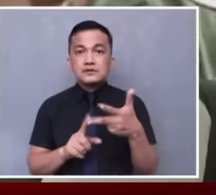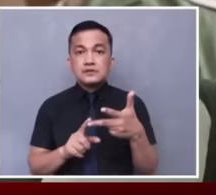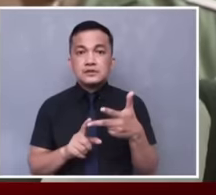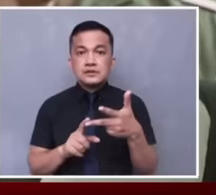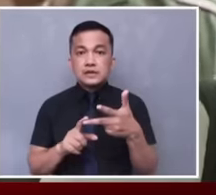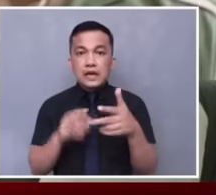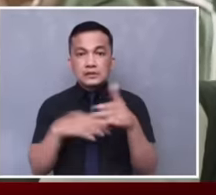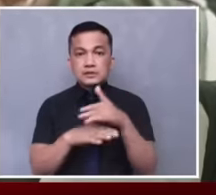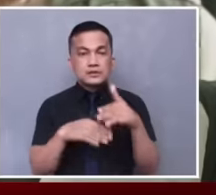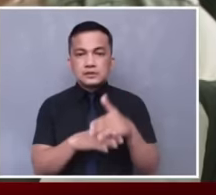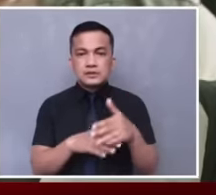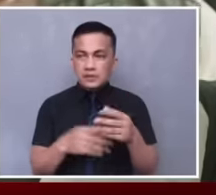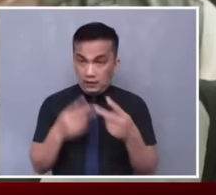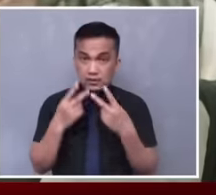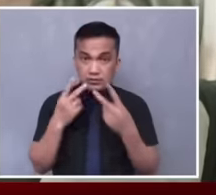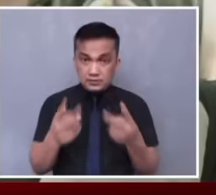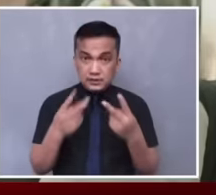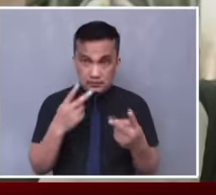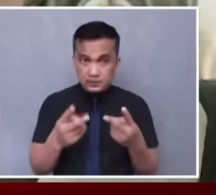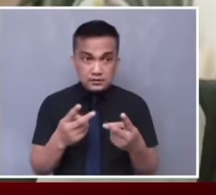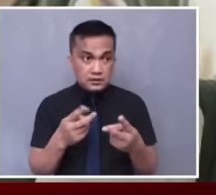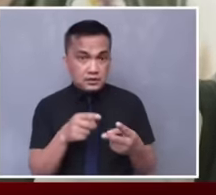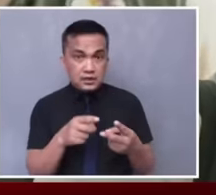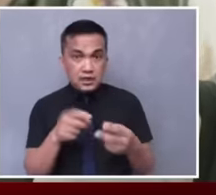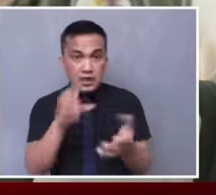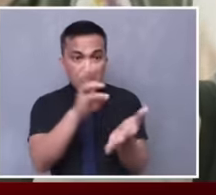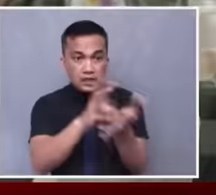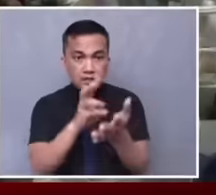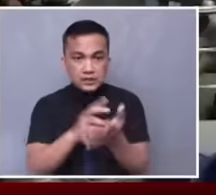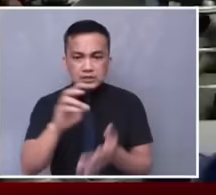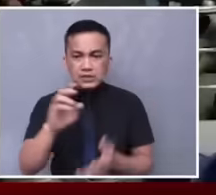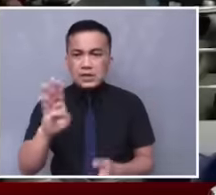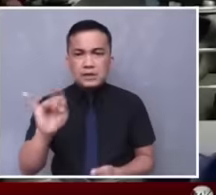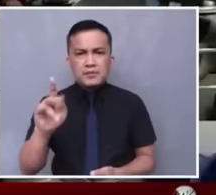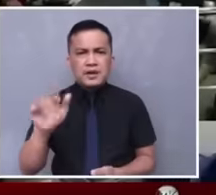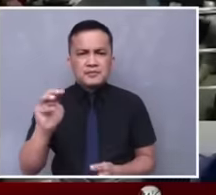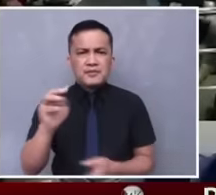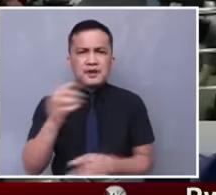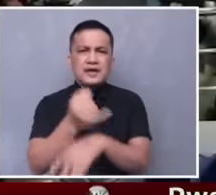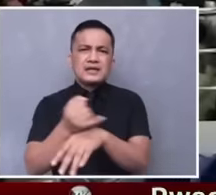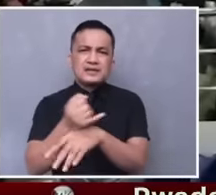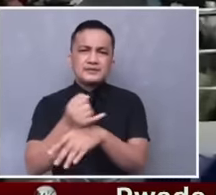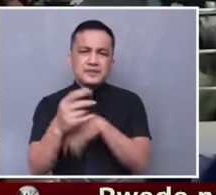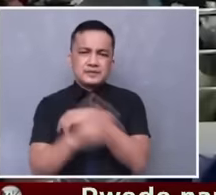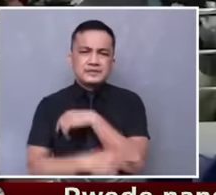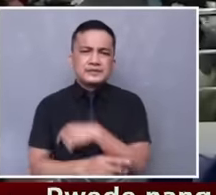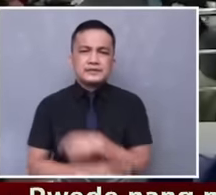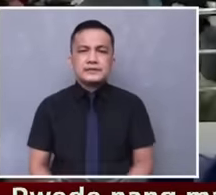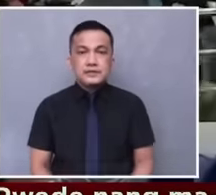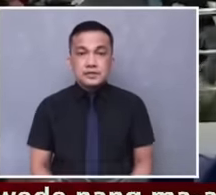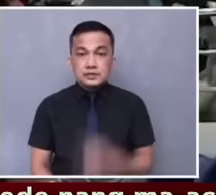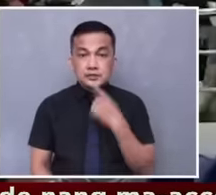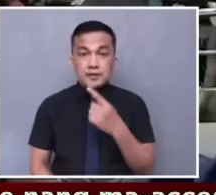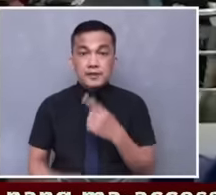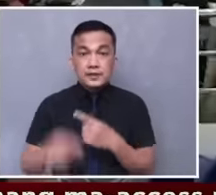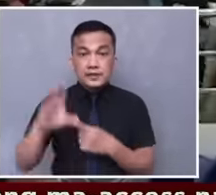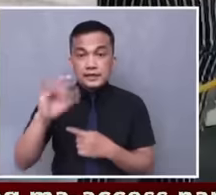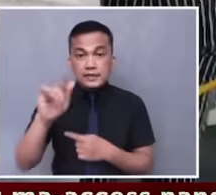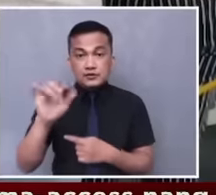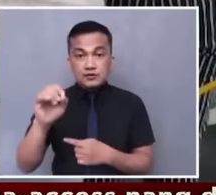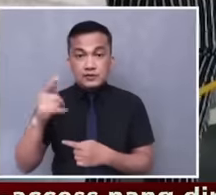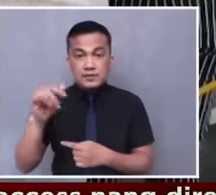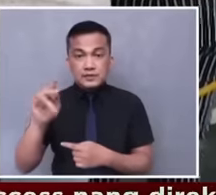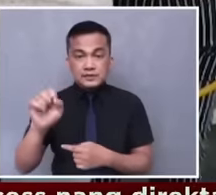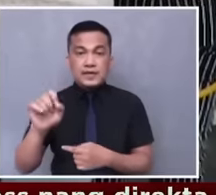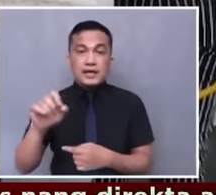nakita natin na yung mga areas ng BARM is nasa island provinces. Ayon kay Galvez, tumutulong na ang AFP at DOTR